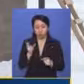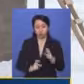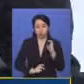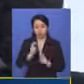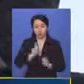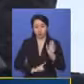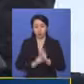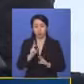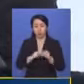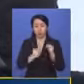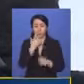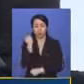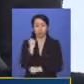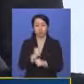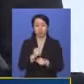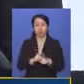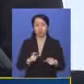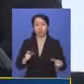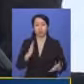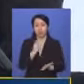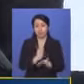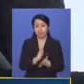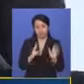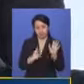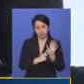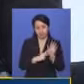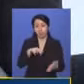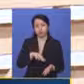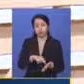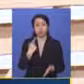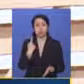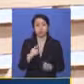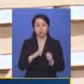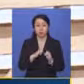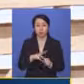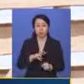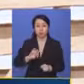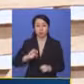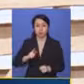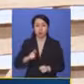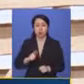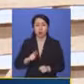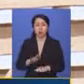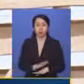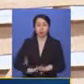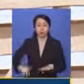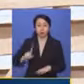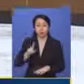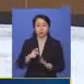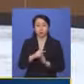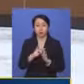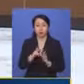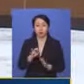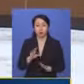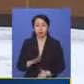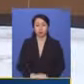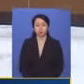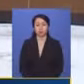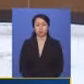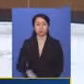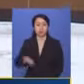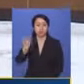начал строить дома для своих сотрудников. Уже есть 7. Стоимость одного составляет 14 миллионов тенге. Площадь 118 квадратов. В прошлом году на